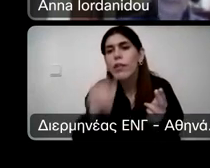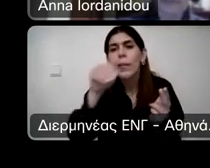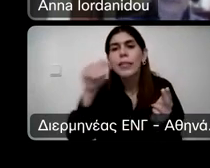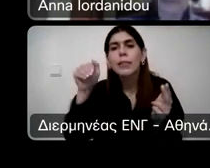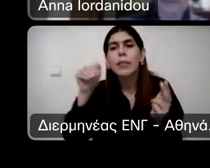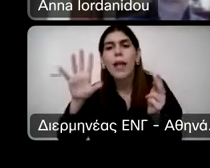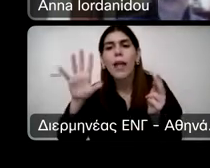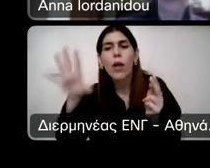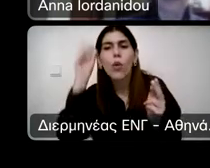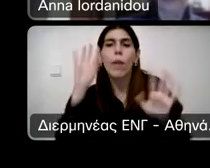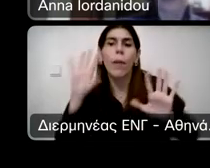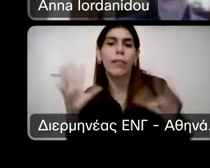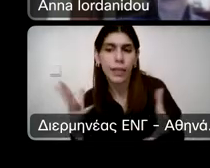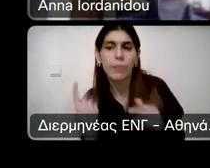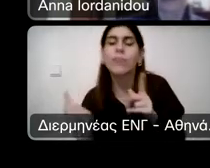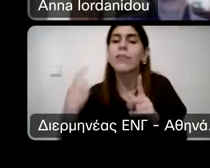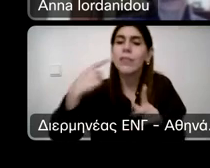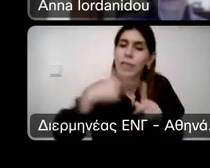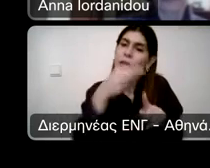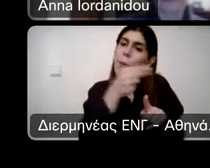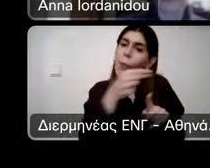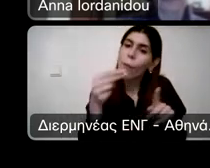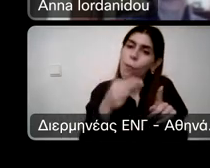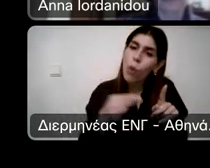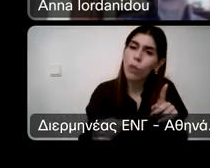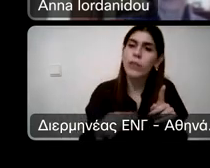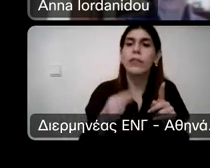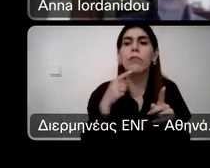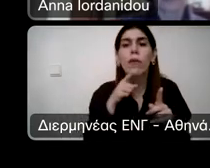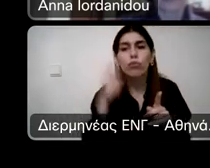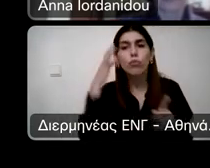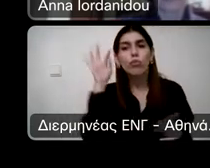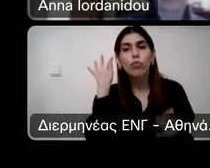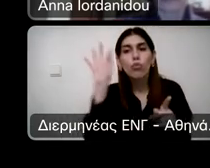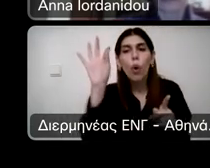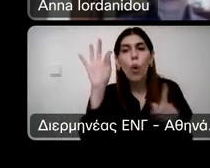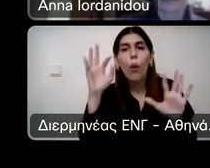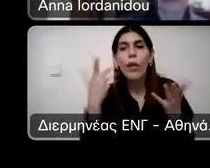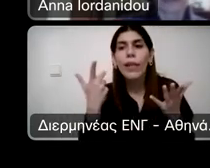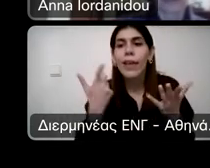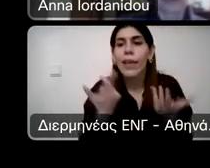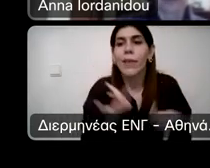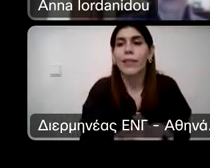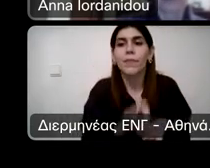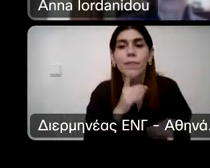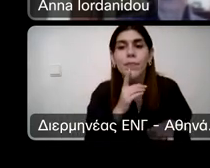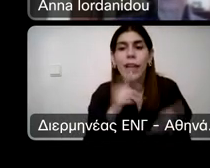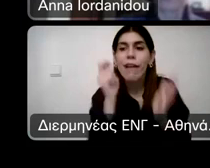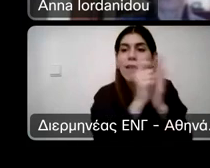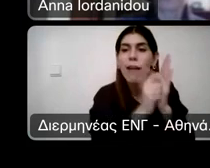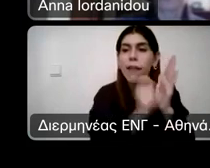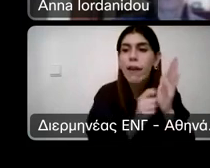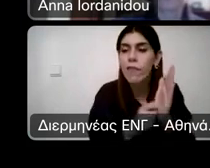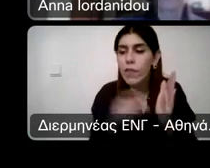οι οποίες να στηρίζονται και στην καταγραφή της γλωσσικής χρήσης. Οπότε περνάω